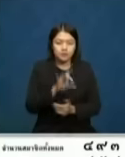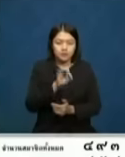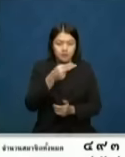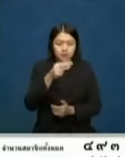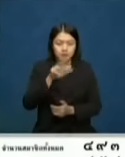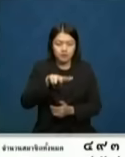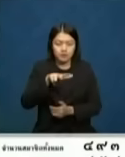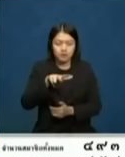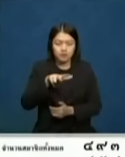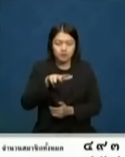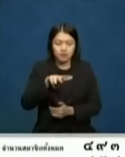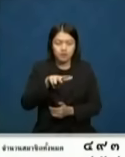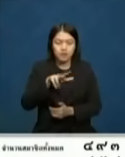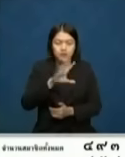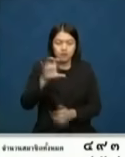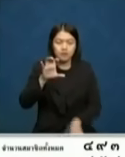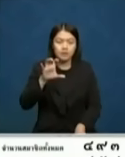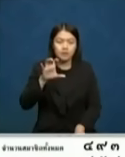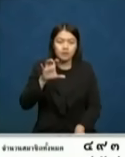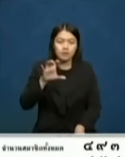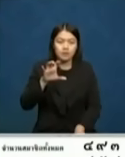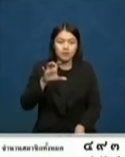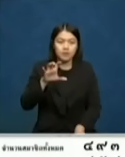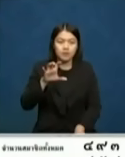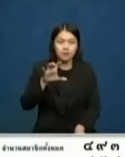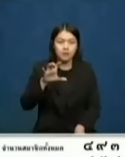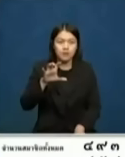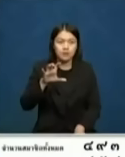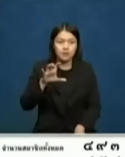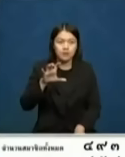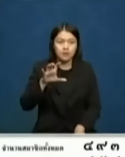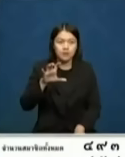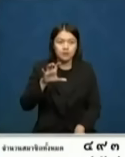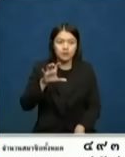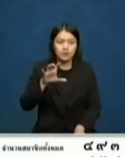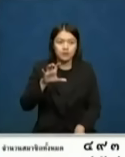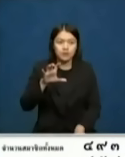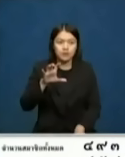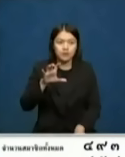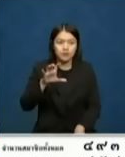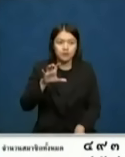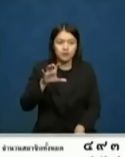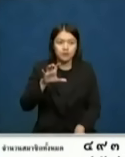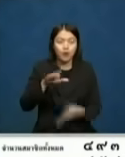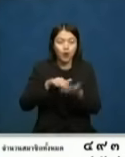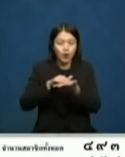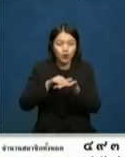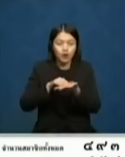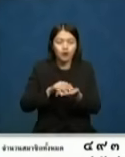ก่อนเขียนเอาไว้ก่อนว่าตัวเลขอ่านยังไงอะไรอย่างเงี้ยน ะ มันจะช่วยได้ครับนะก็ลองปรึกษาแก้วตา